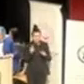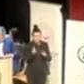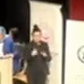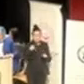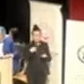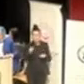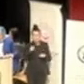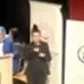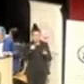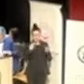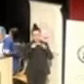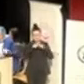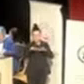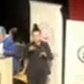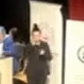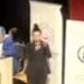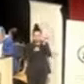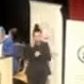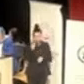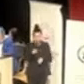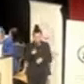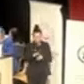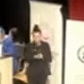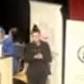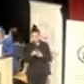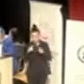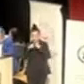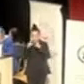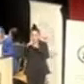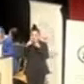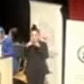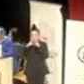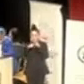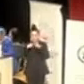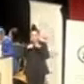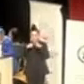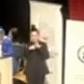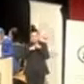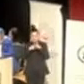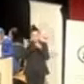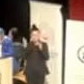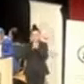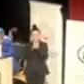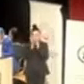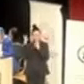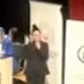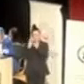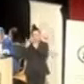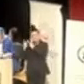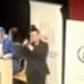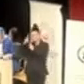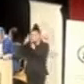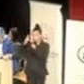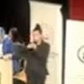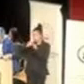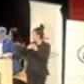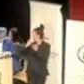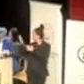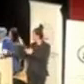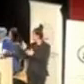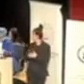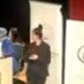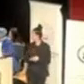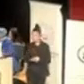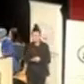sistem tasarlanmıştır. Burası da yine ARES arayüzü. Giriş yapıldıktan sonra bu ekranla içerideki personeller